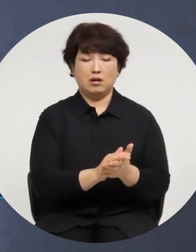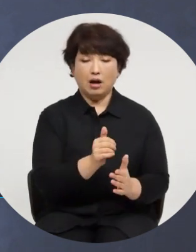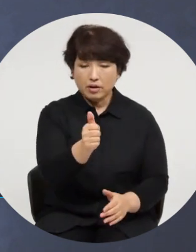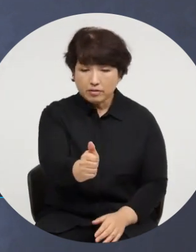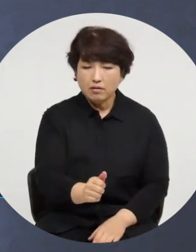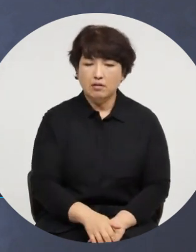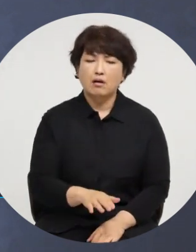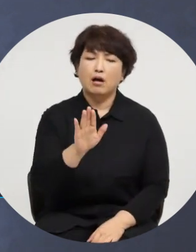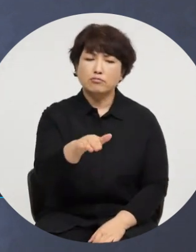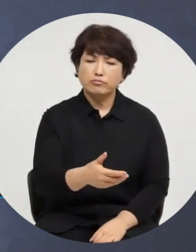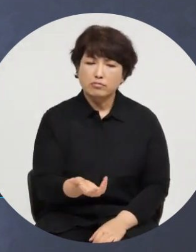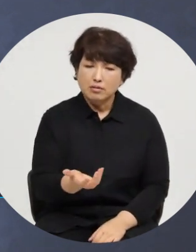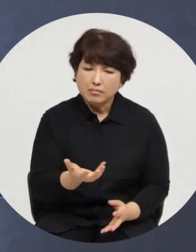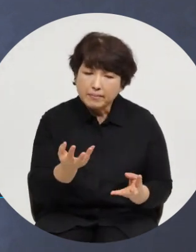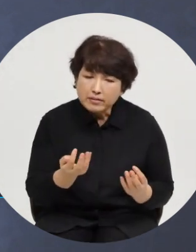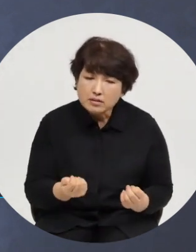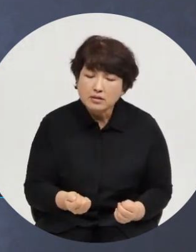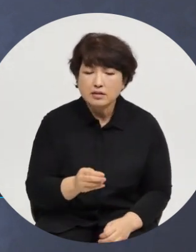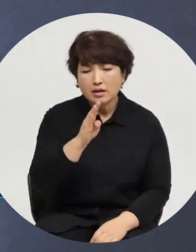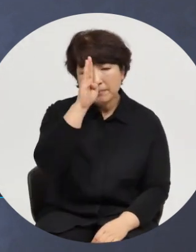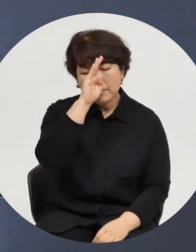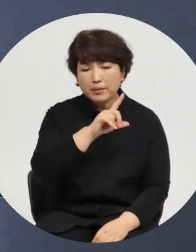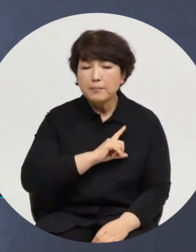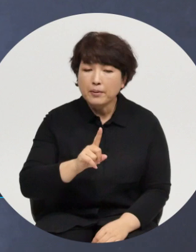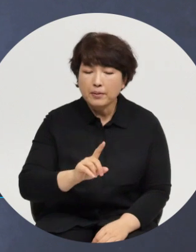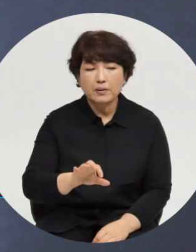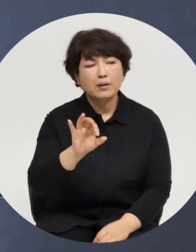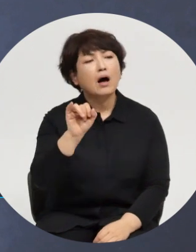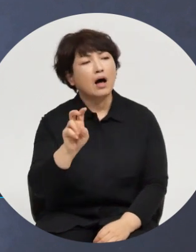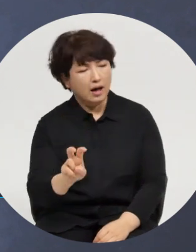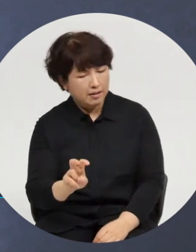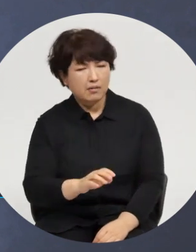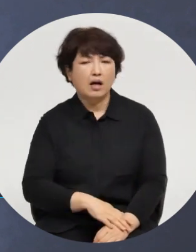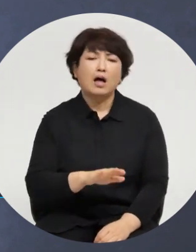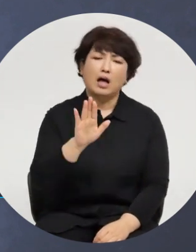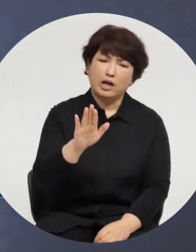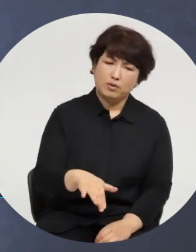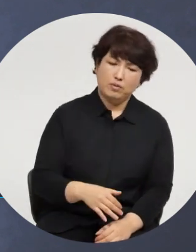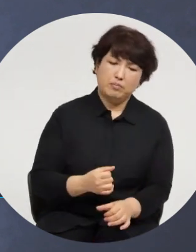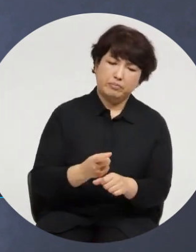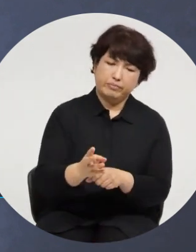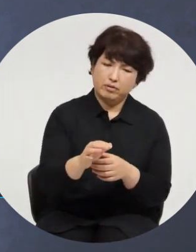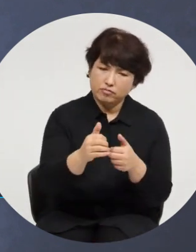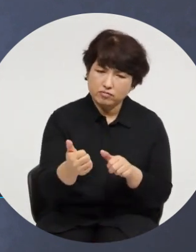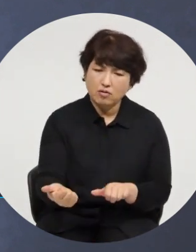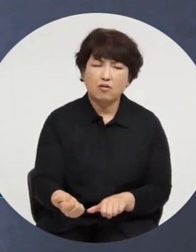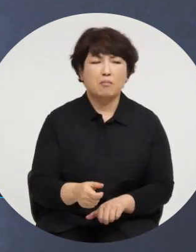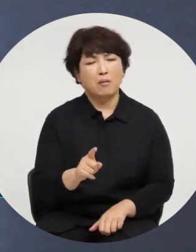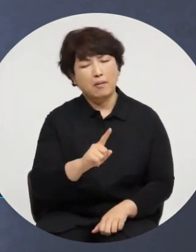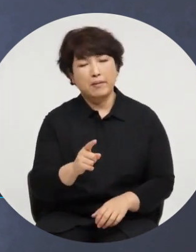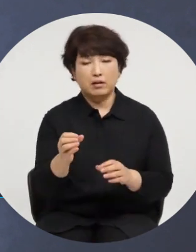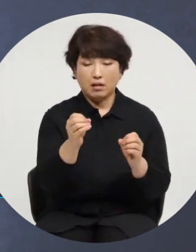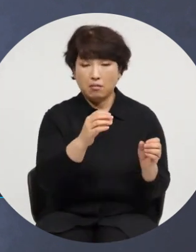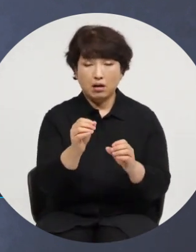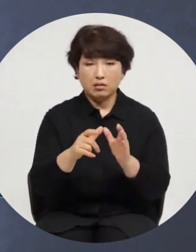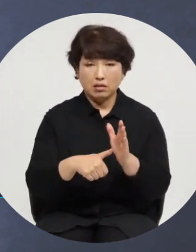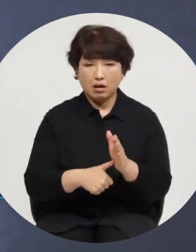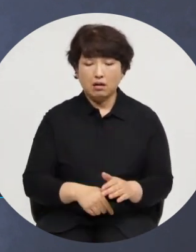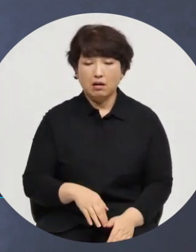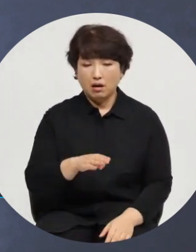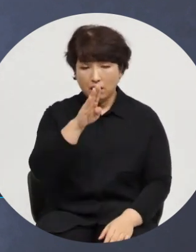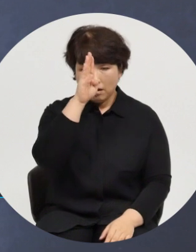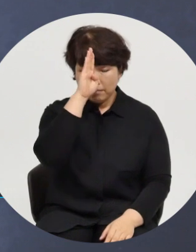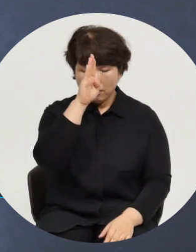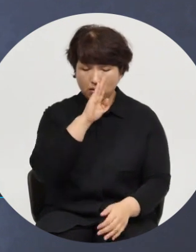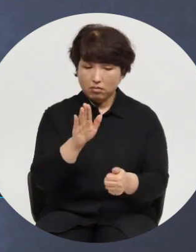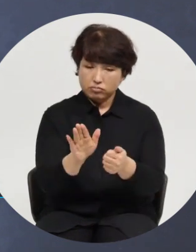있는데 친구가 찾아와서 아이고 많이 아프지 무슨 배이고 합니다 이거 매년 밖에